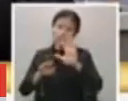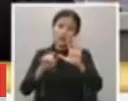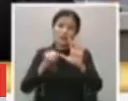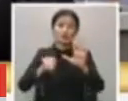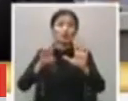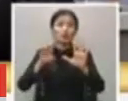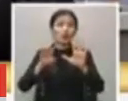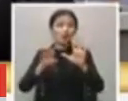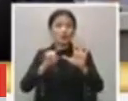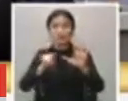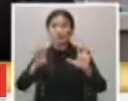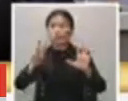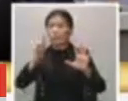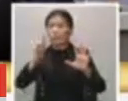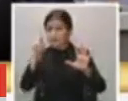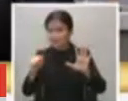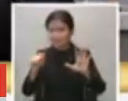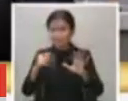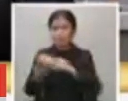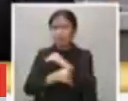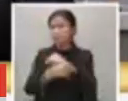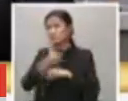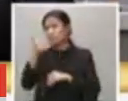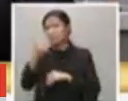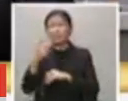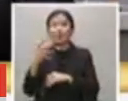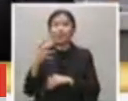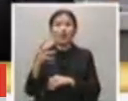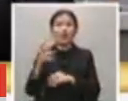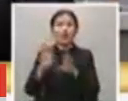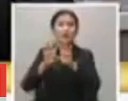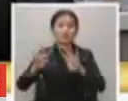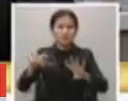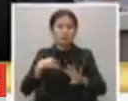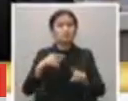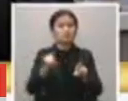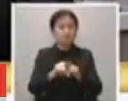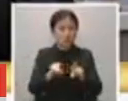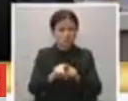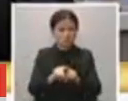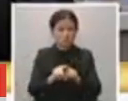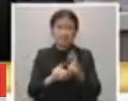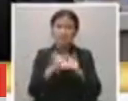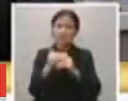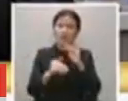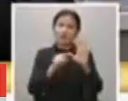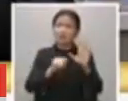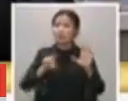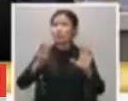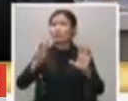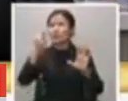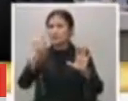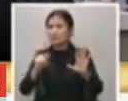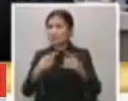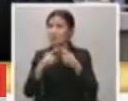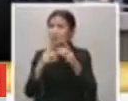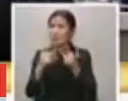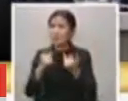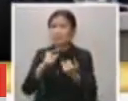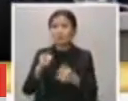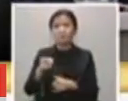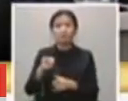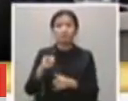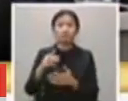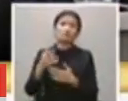5-6% ประเทศอื่นในอาเซียนเขาอยู่ในเรทนี้อยู่ในกรอบนี้กันหมดแต่ท่านทำให้ไทยเนี่ยกลายเป็นประเทศต่ำ